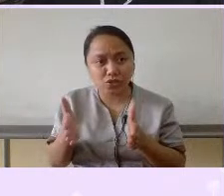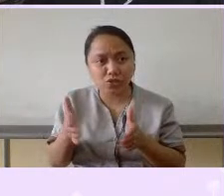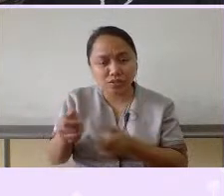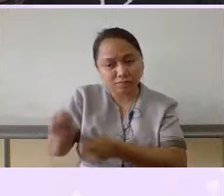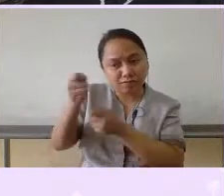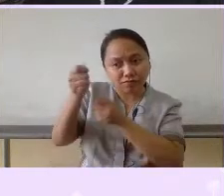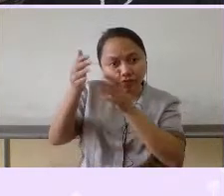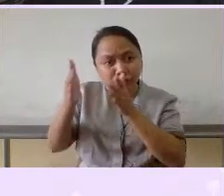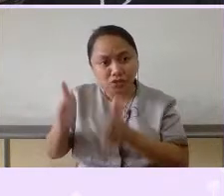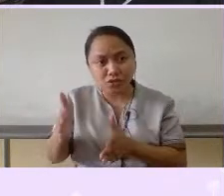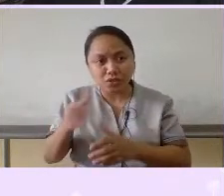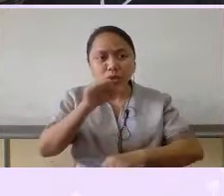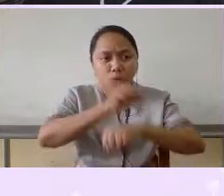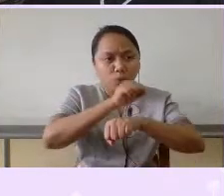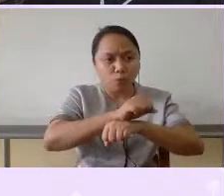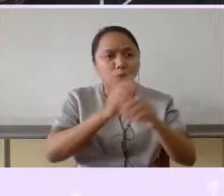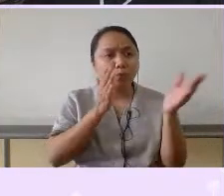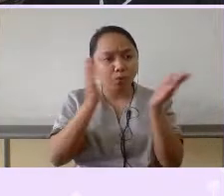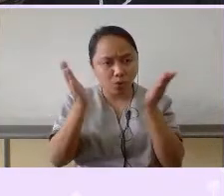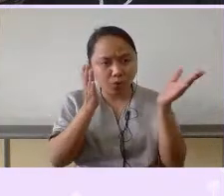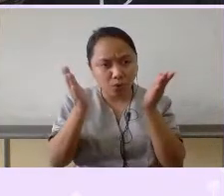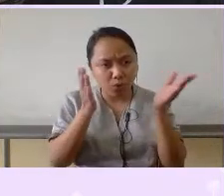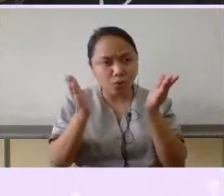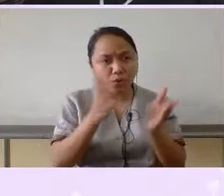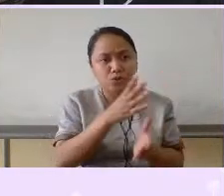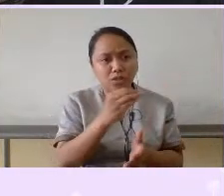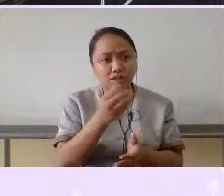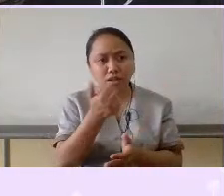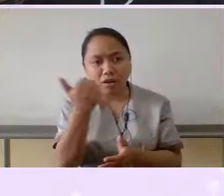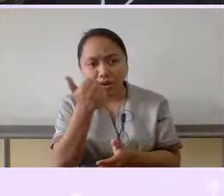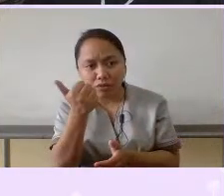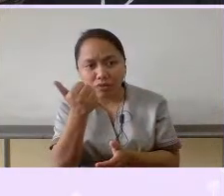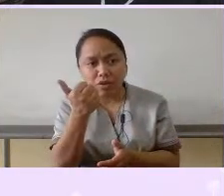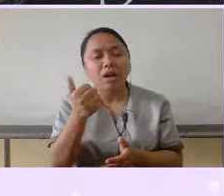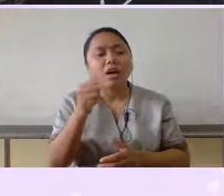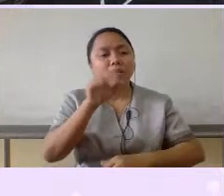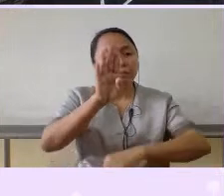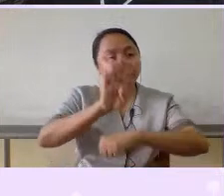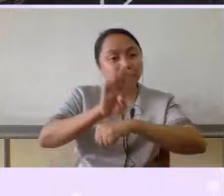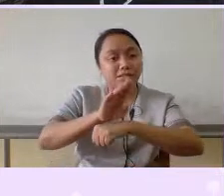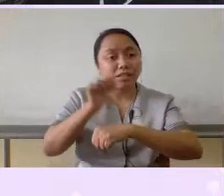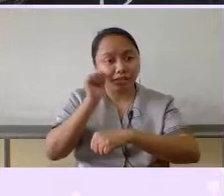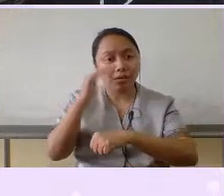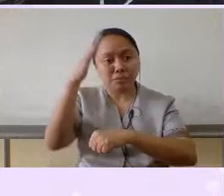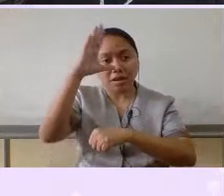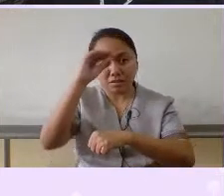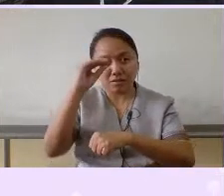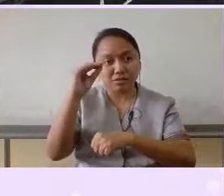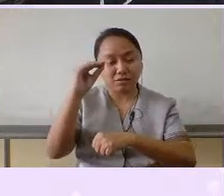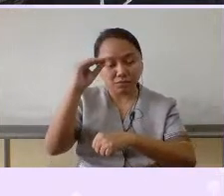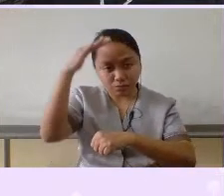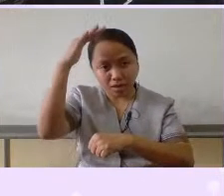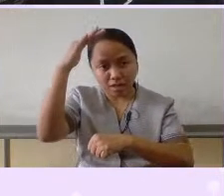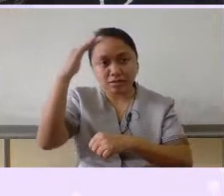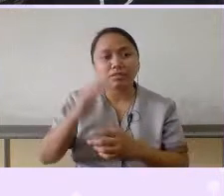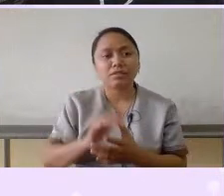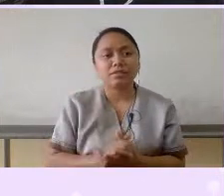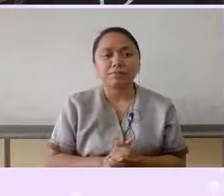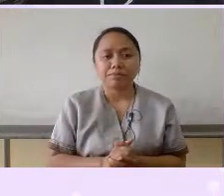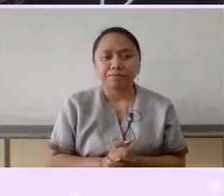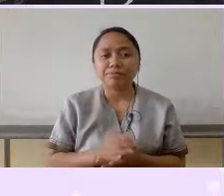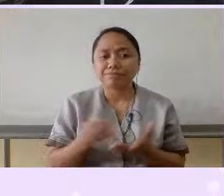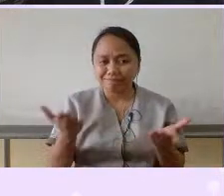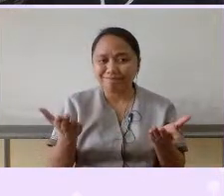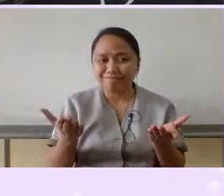manggagawa, at yun din pong mga agripreneurs or negosyante sa Kanayunan. So, meron